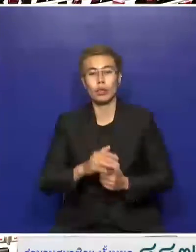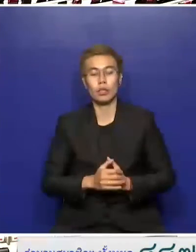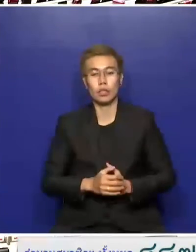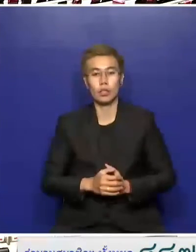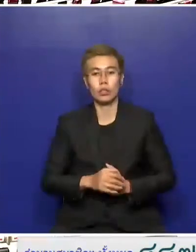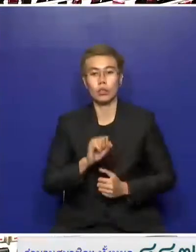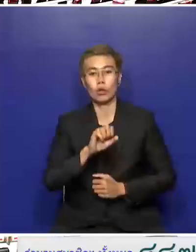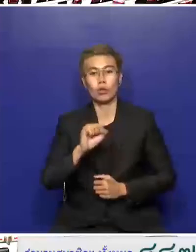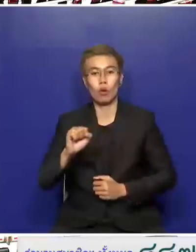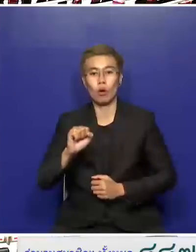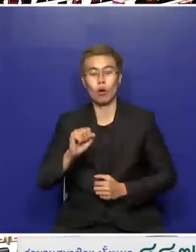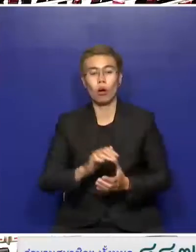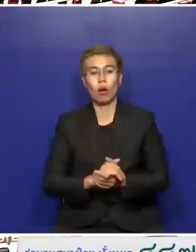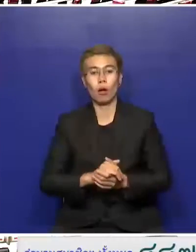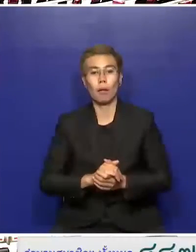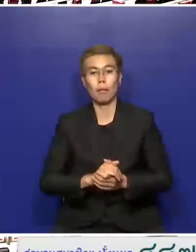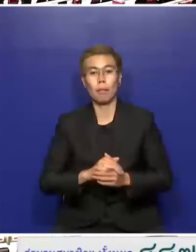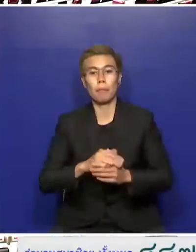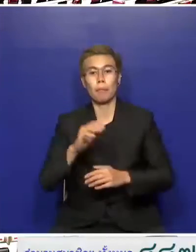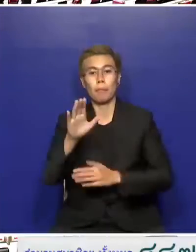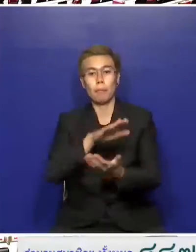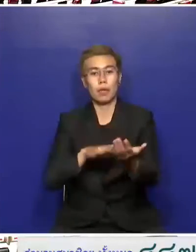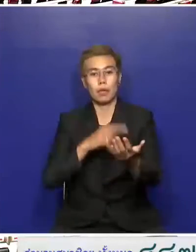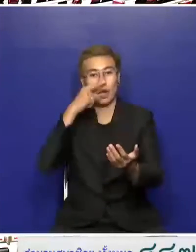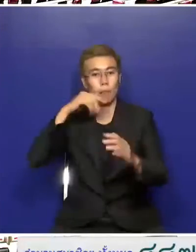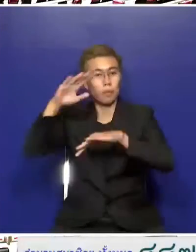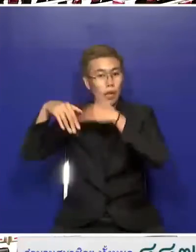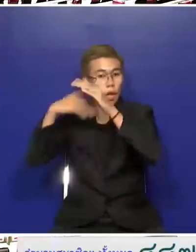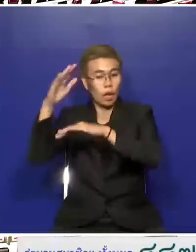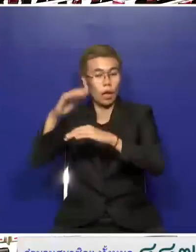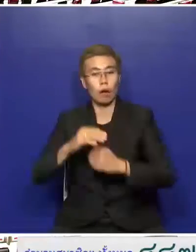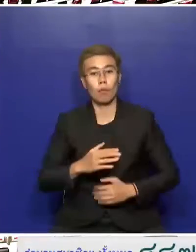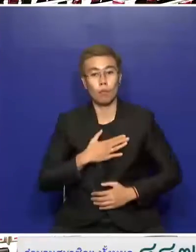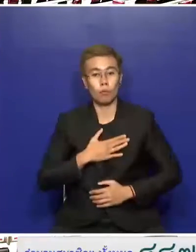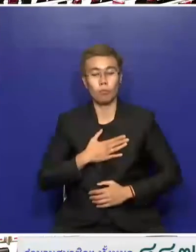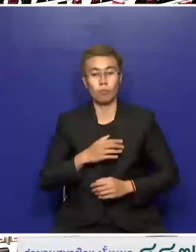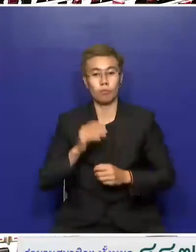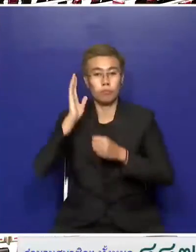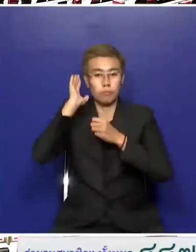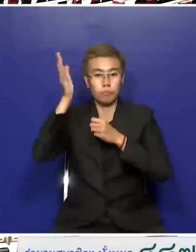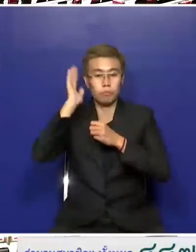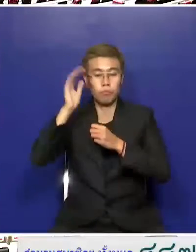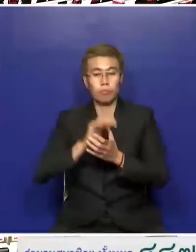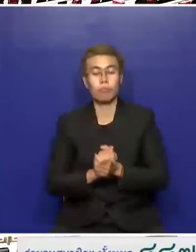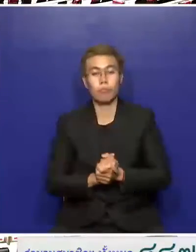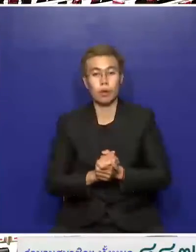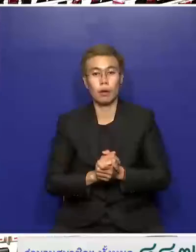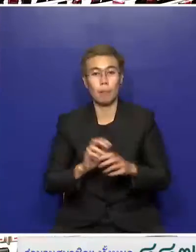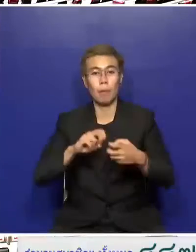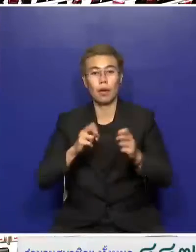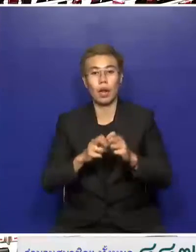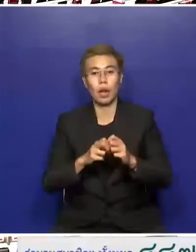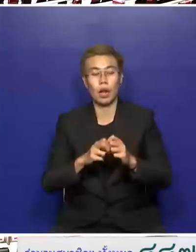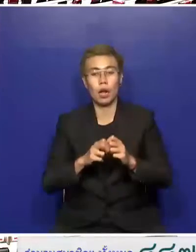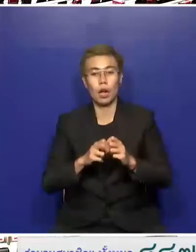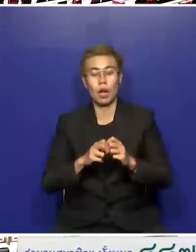พัชาตไยพัฒนาขออภิปลายเกี่ยกกับกรณีของปญหาการระบทของโกโวิด-